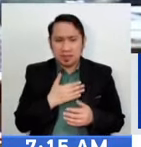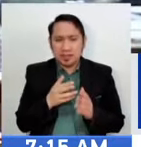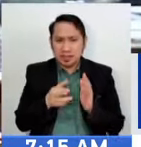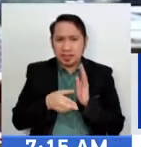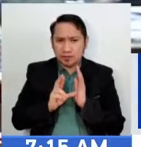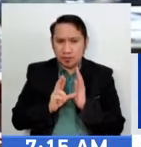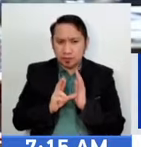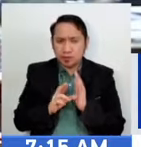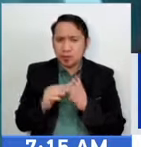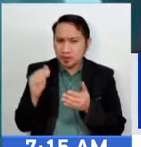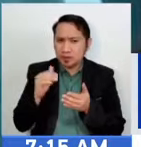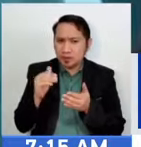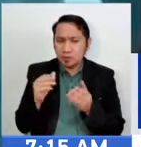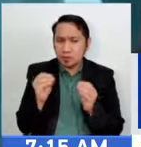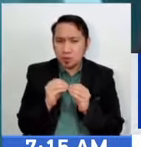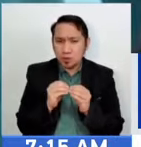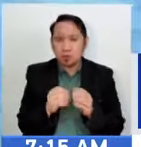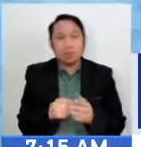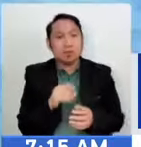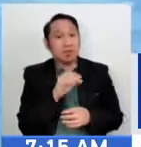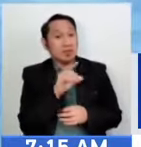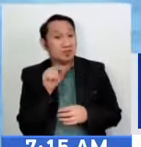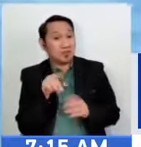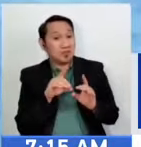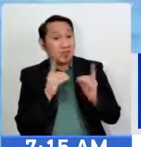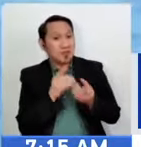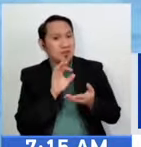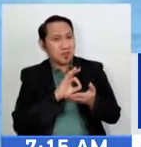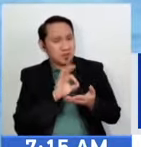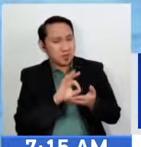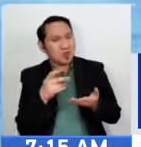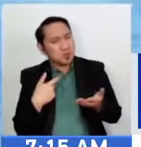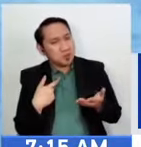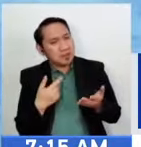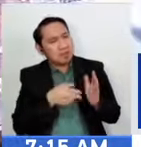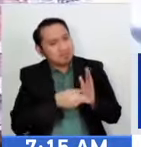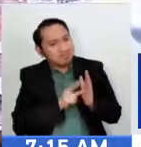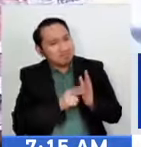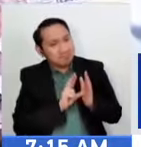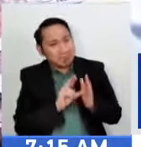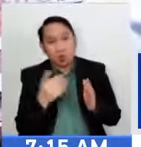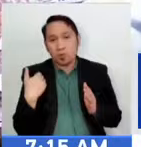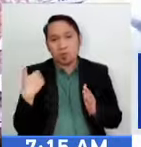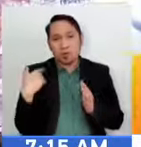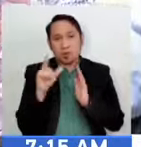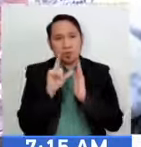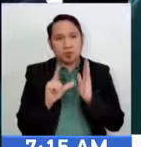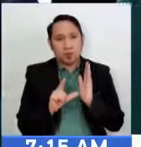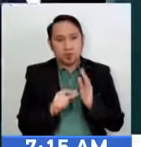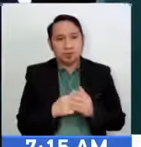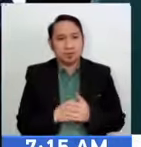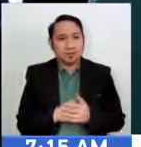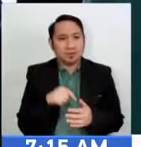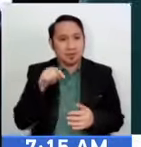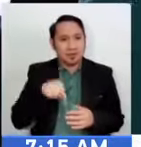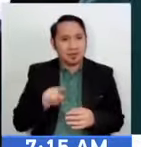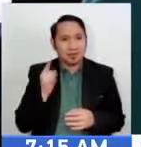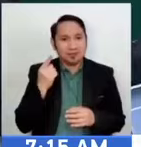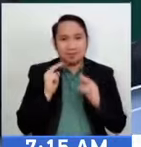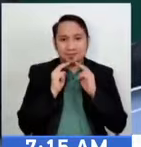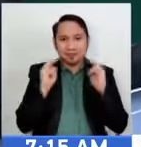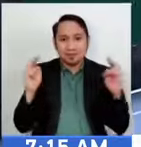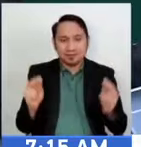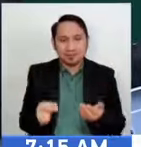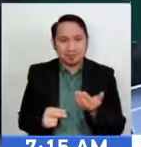DOF, pinag-aaralan pa rin daw nila ito at wala pang panukalang batas kaugnay nito. Ito ang unang balita. Mav Gonzalez para